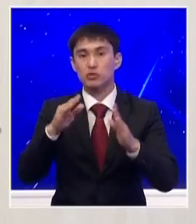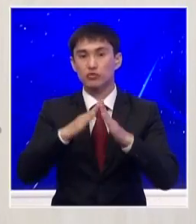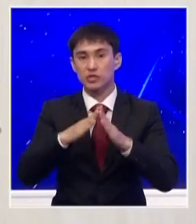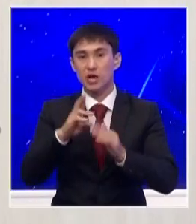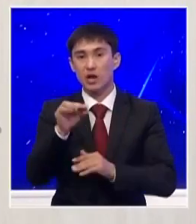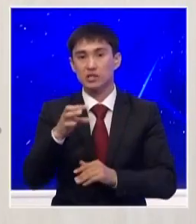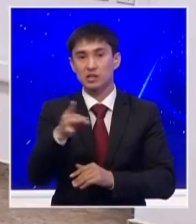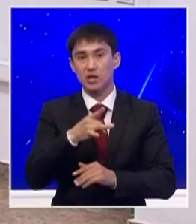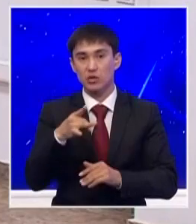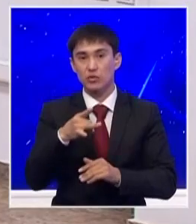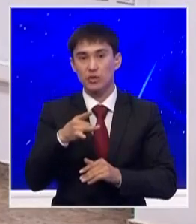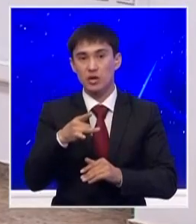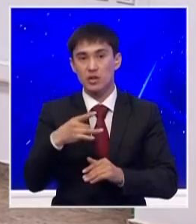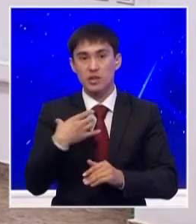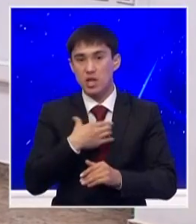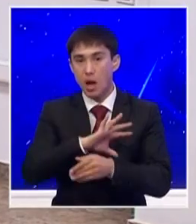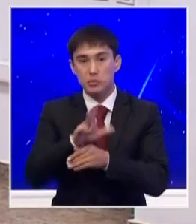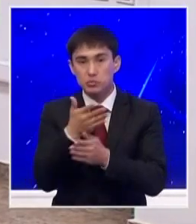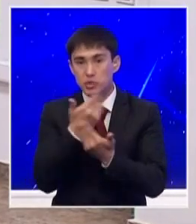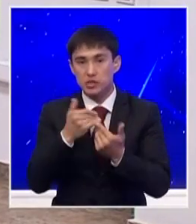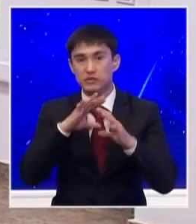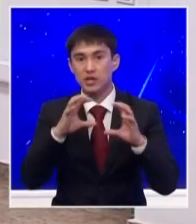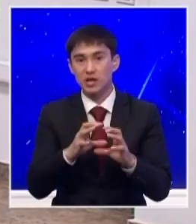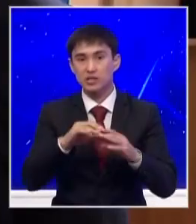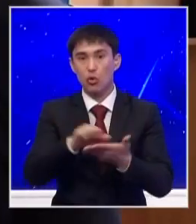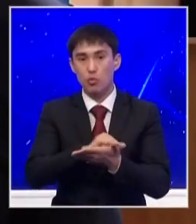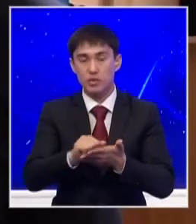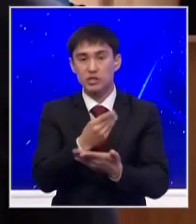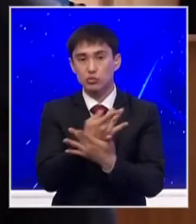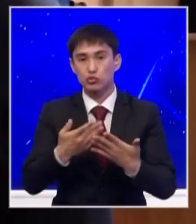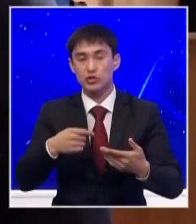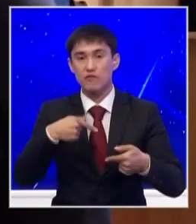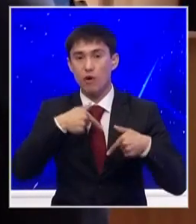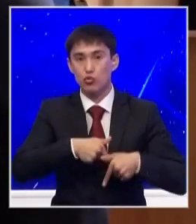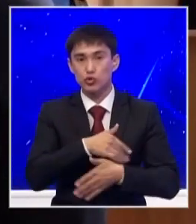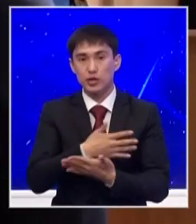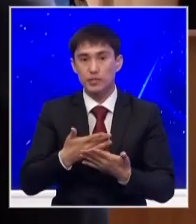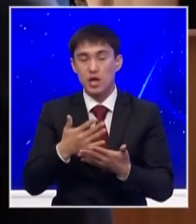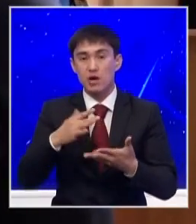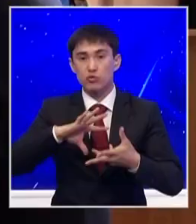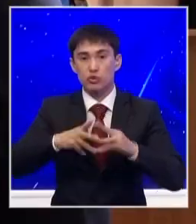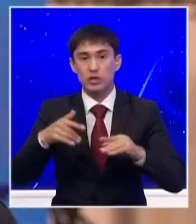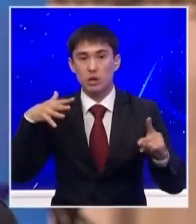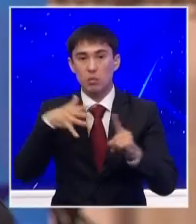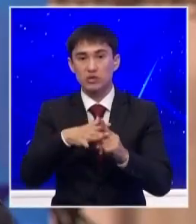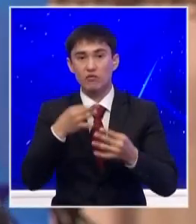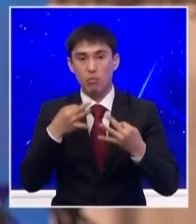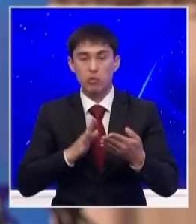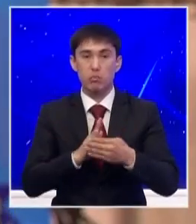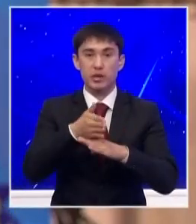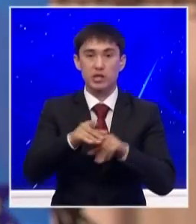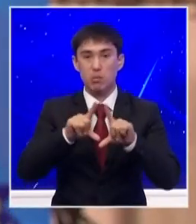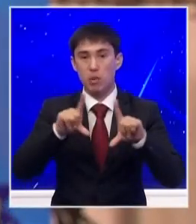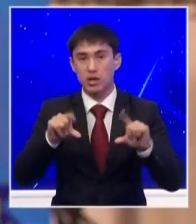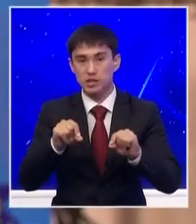жительства в Карасайский район, не обеспечив сохранность секретной документации, имущества и вооружения. В результате нападающие свободно проникли в здание